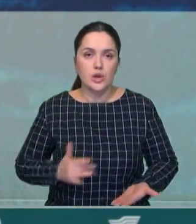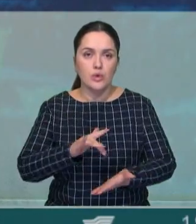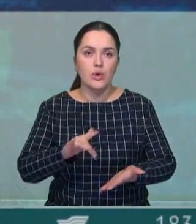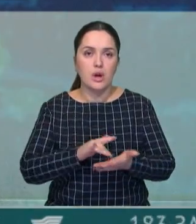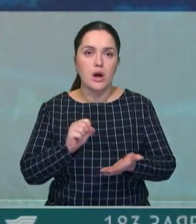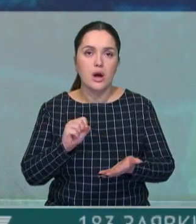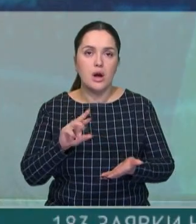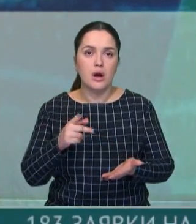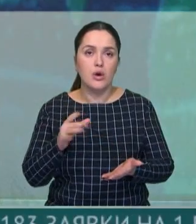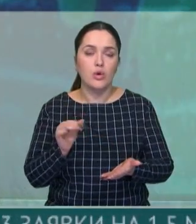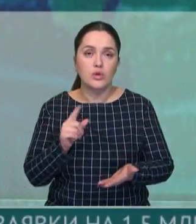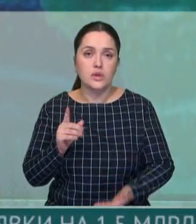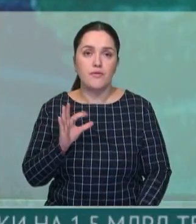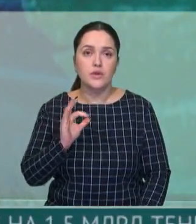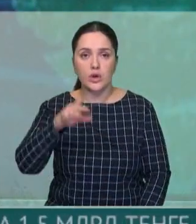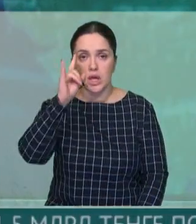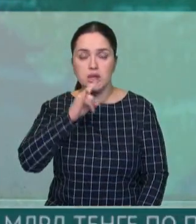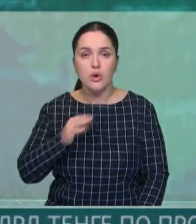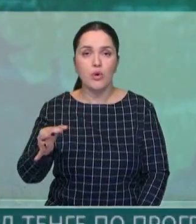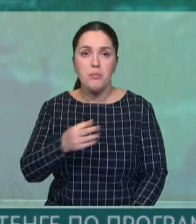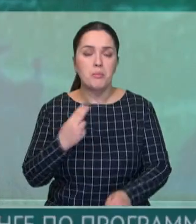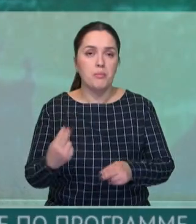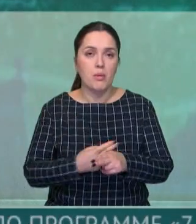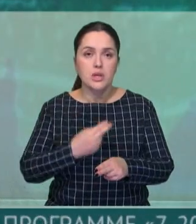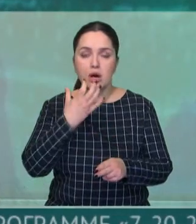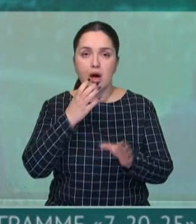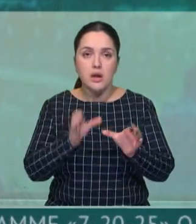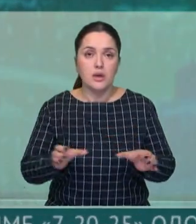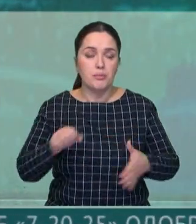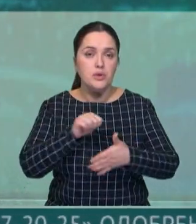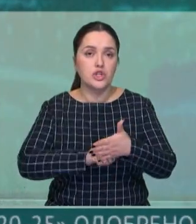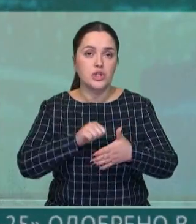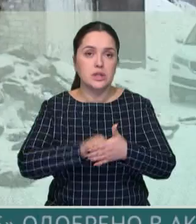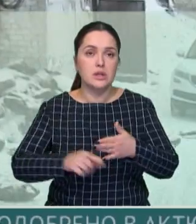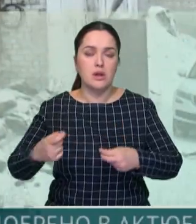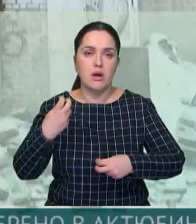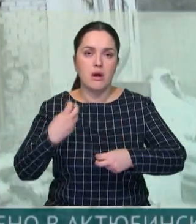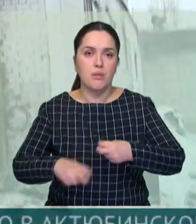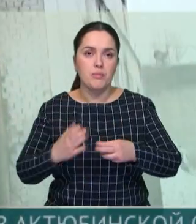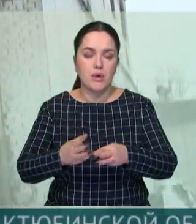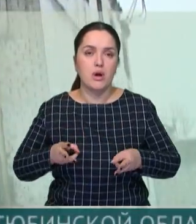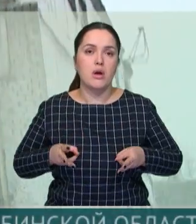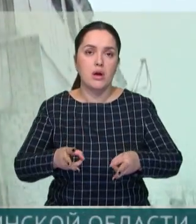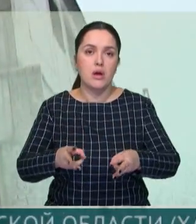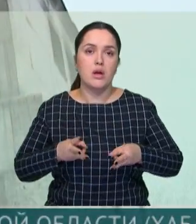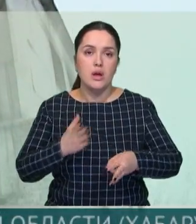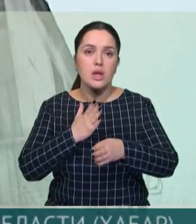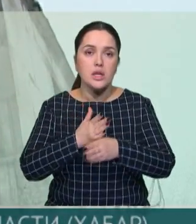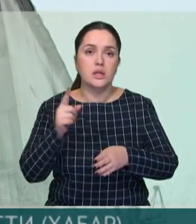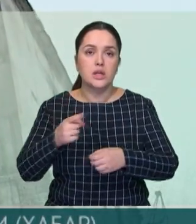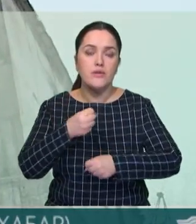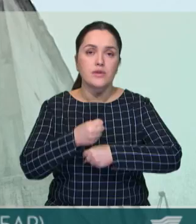Аягос Восточно-Казахстанской области сидят без отопления. Причина — авария на котельной, обеспечивающей теплом многоэтажные дома и